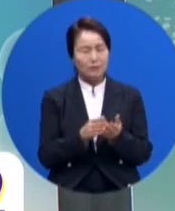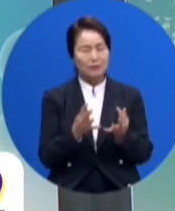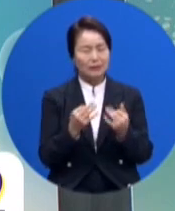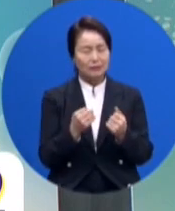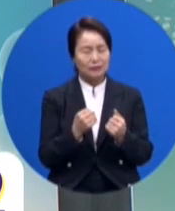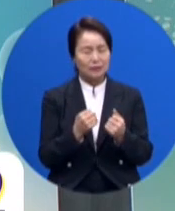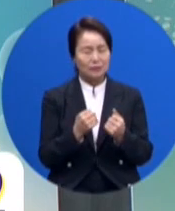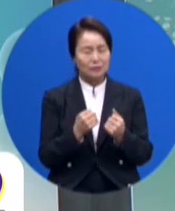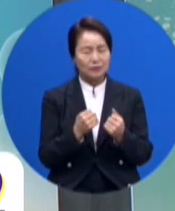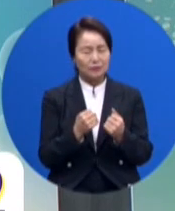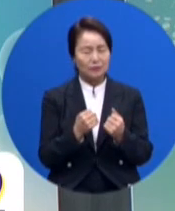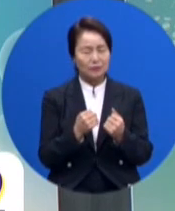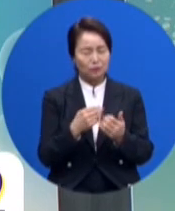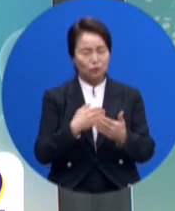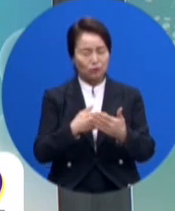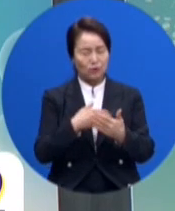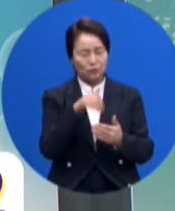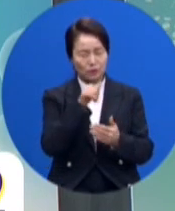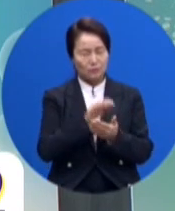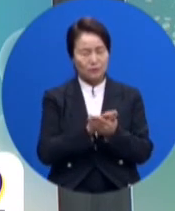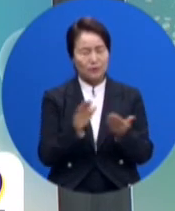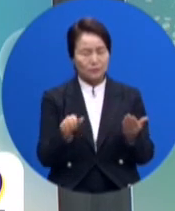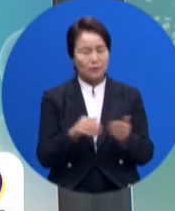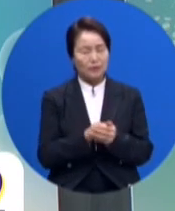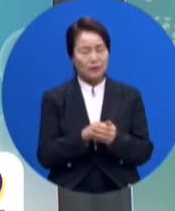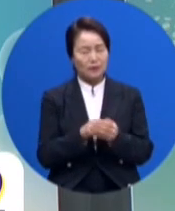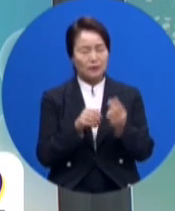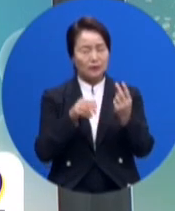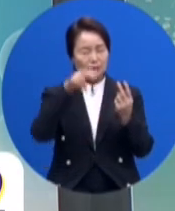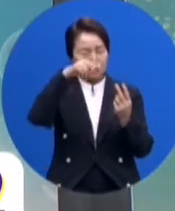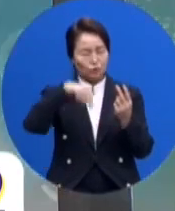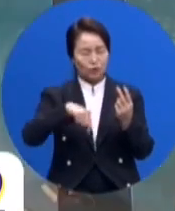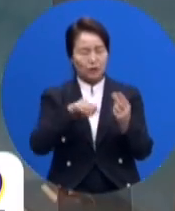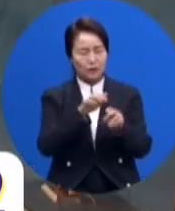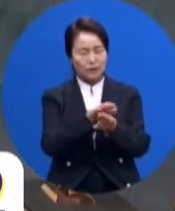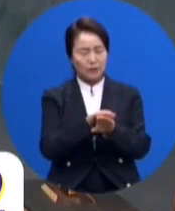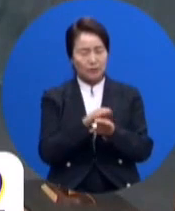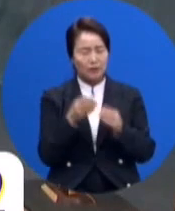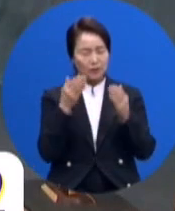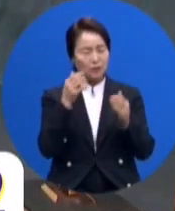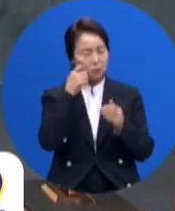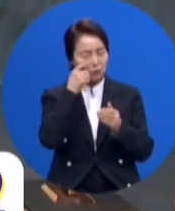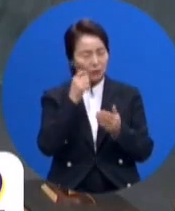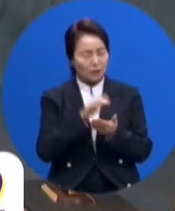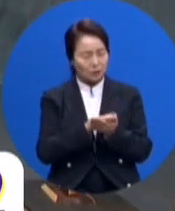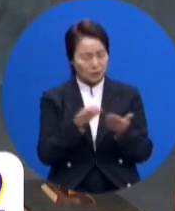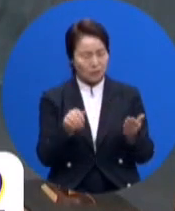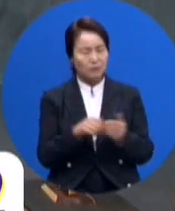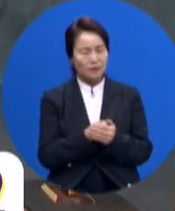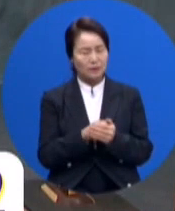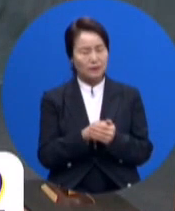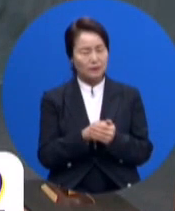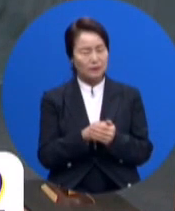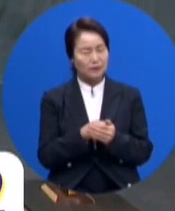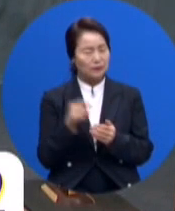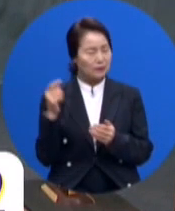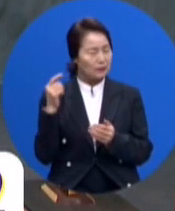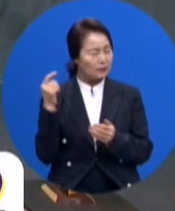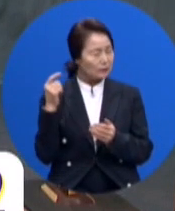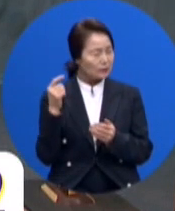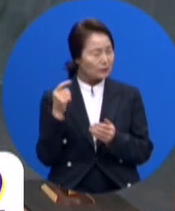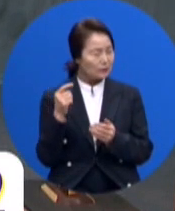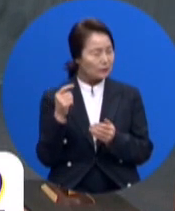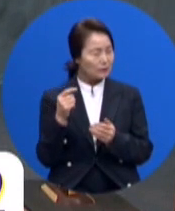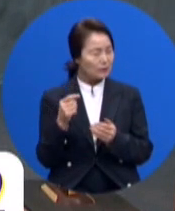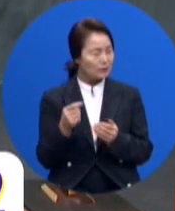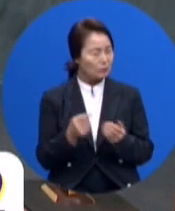있습니다. 2주째 공예배 드리지도 못하고 그리고 아버지 듣자 하니 사람들이 대구에서 왔다라면